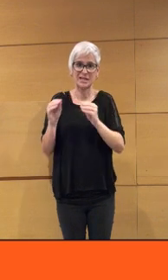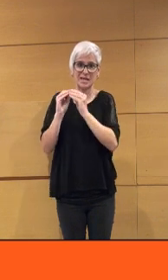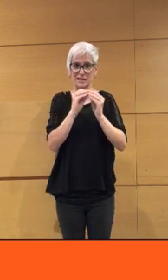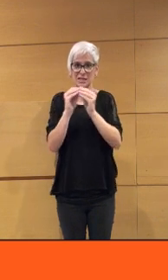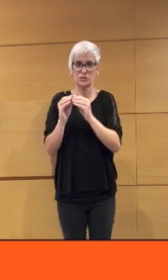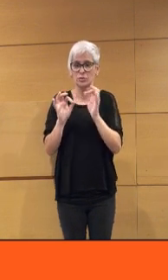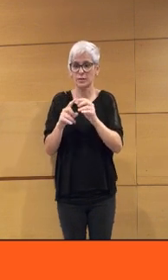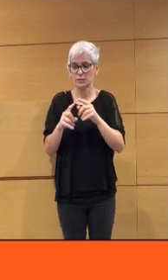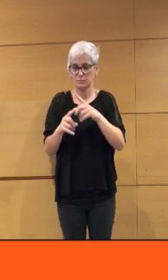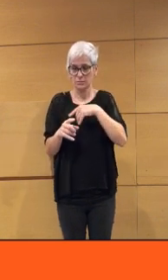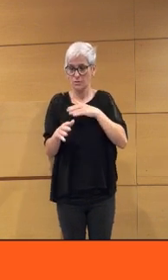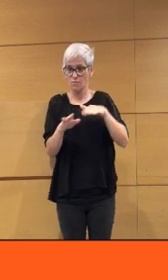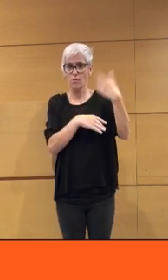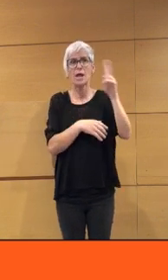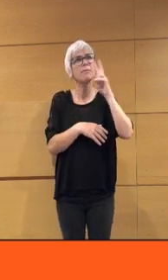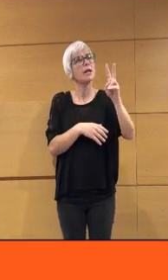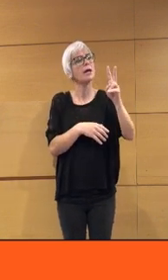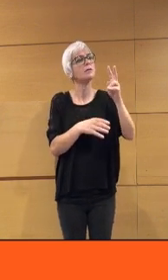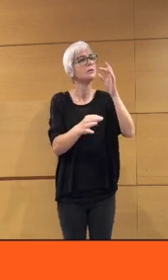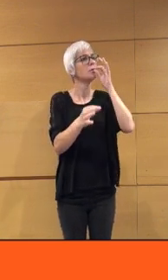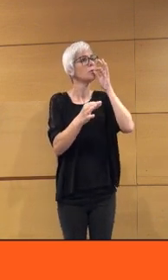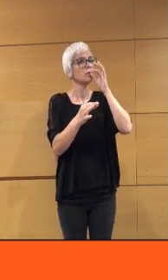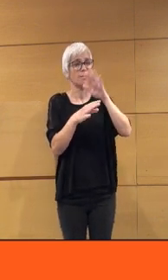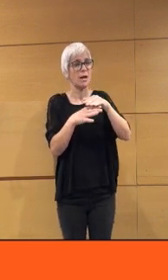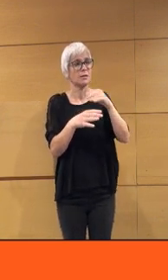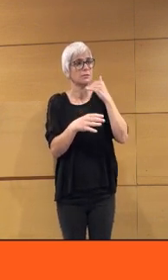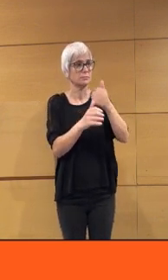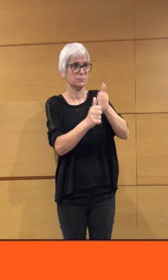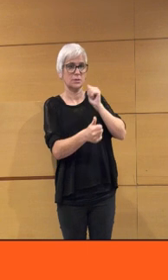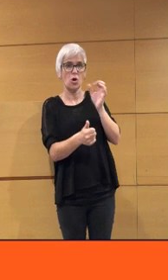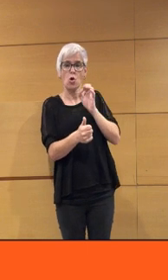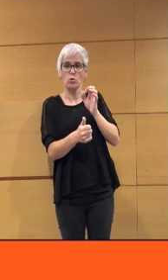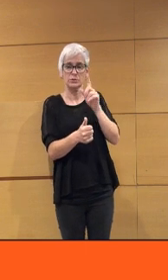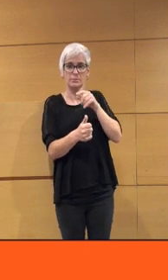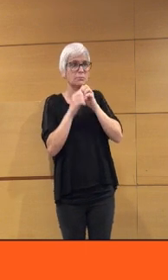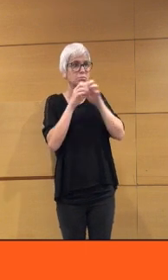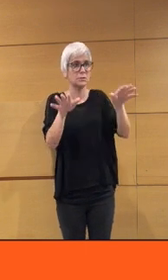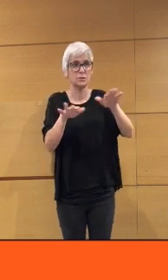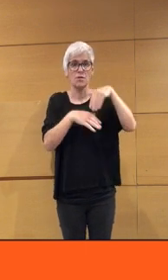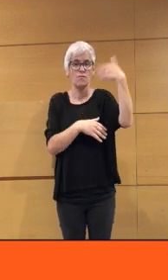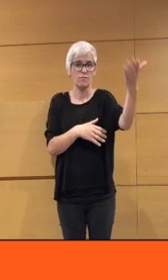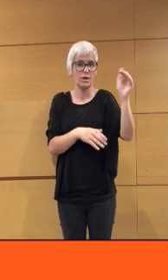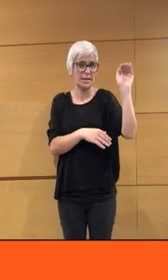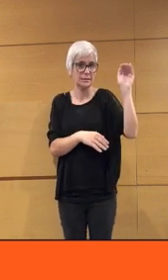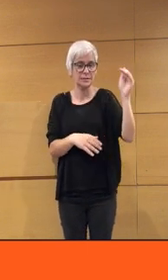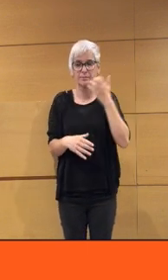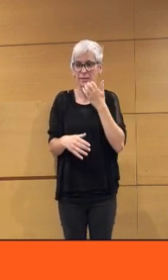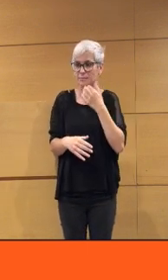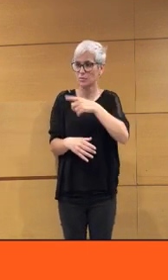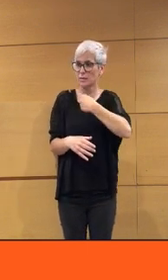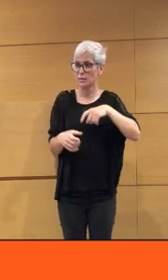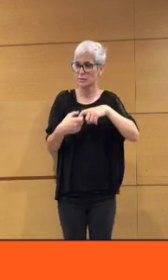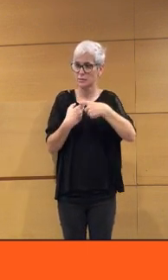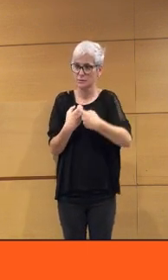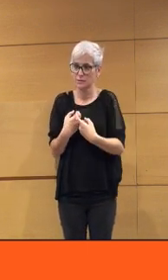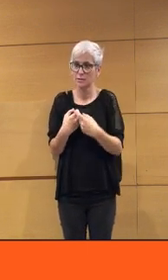a dir, anem a fora a veure què s'està fent o difonent a l'estranger. Per exemple, hem estat participant molt en fòrums